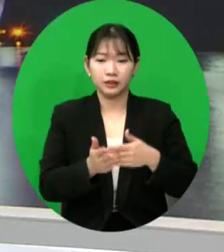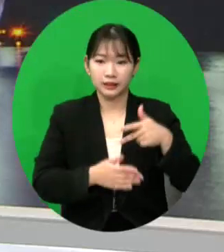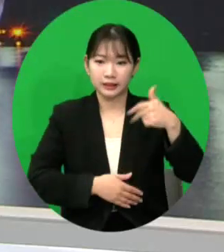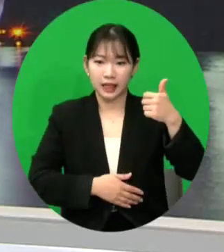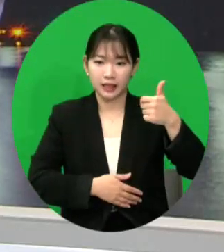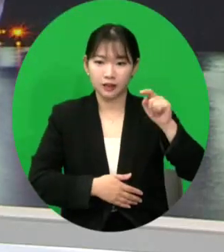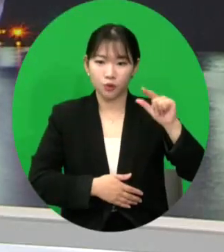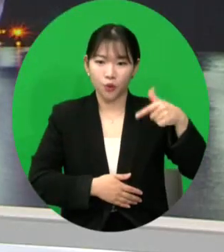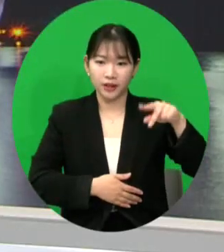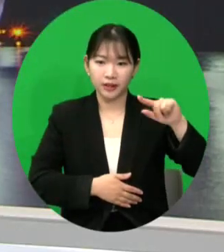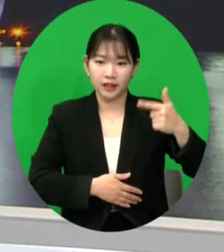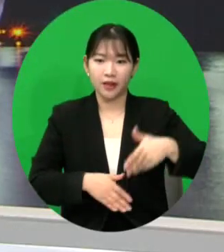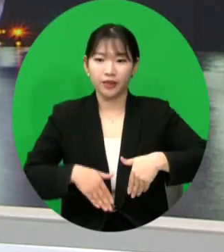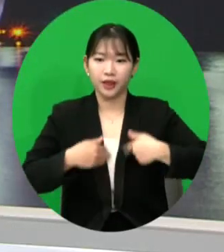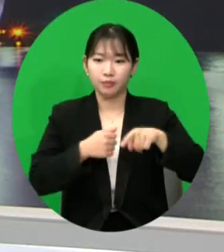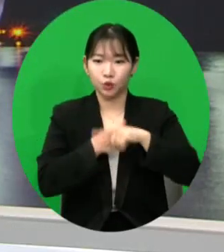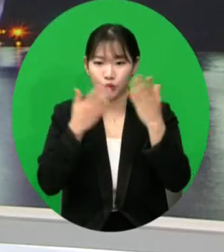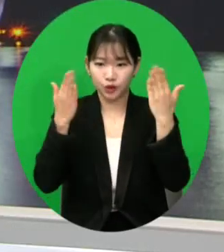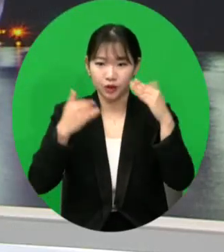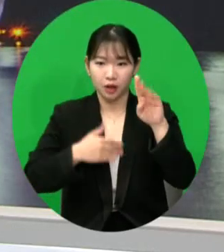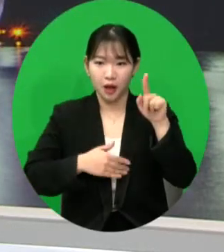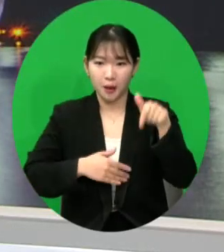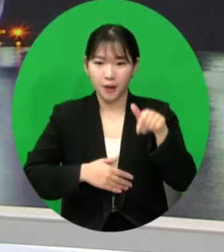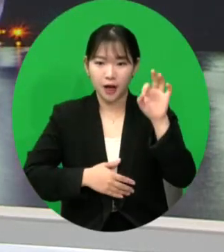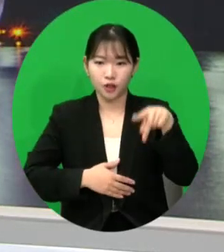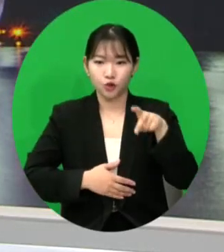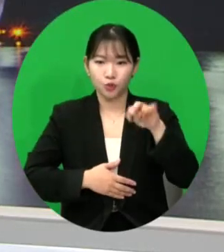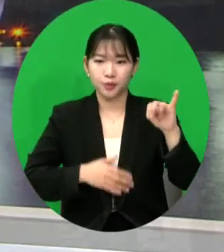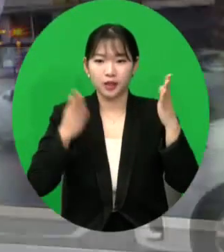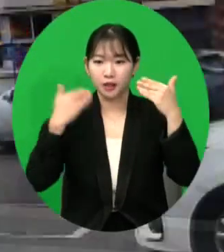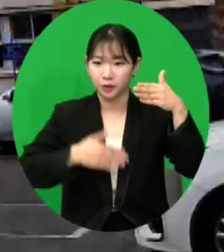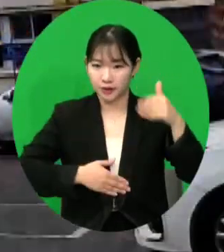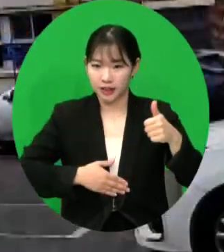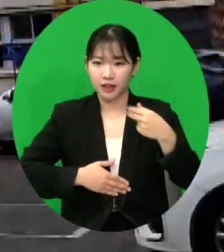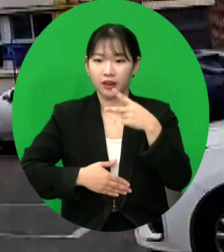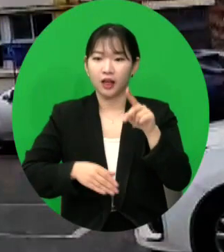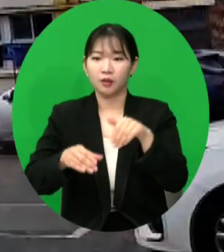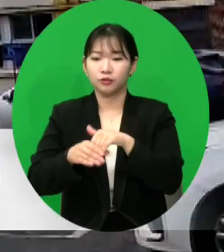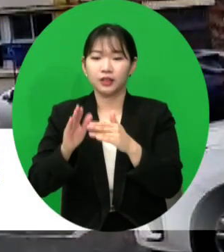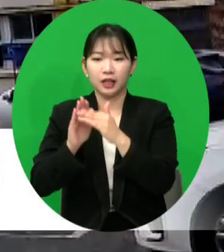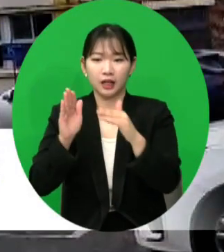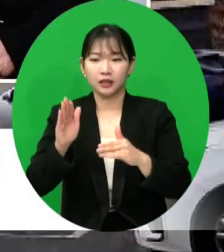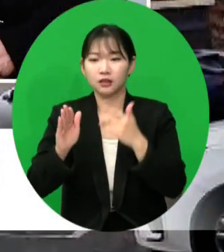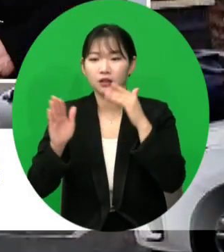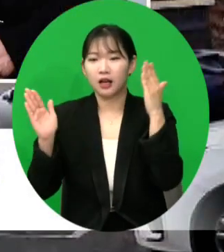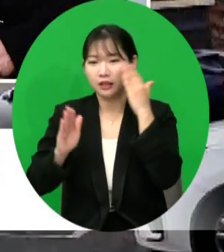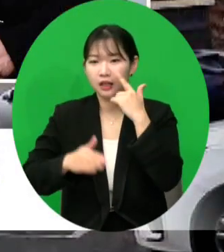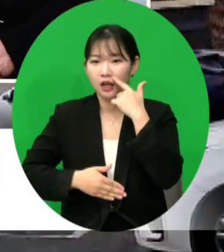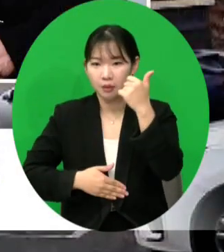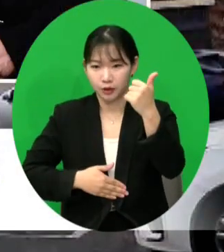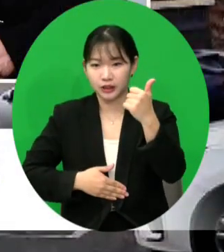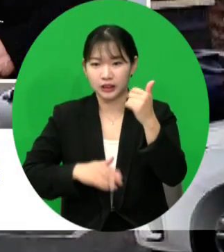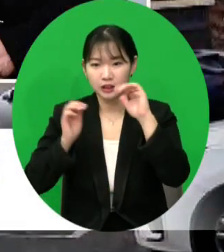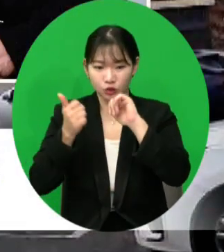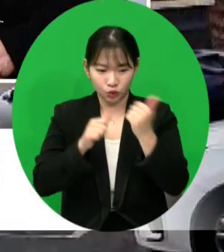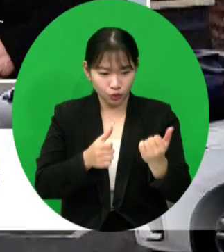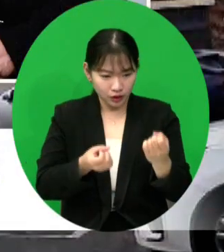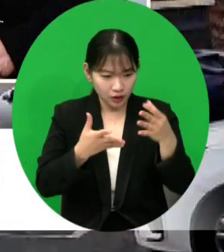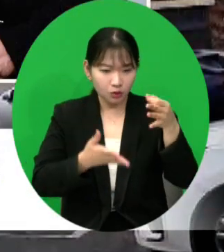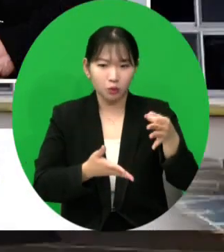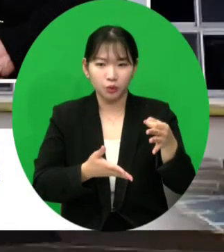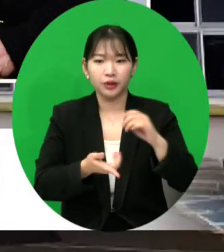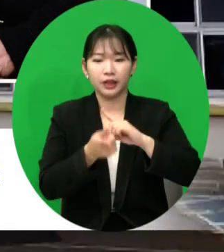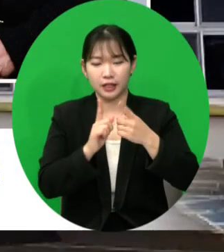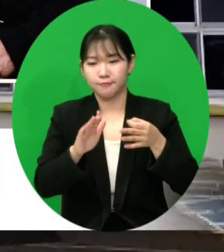장은 관산 남초등학교 박유미 교장이 다문화 가정 학생의 아버지 장례비를 대신 내줘 훈훈한